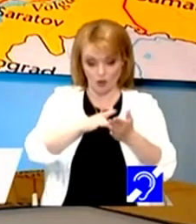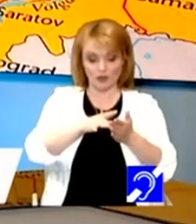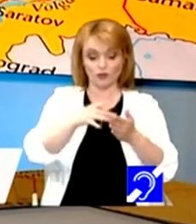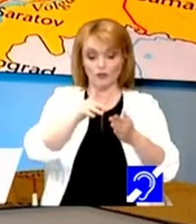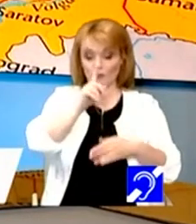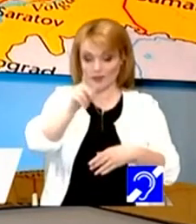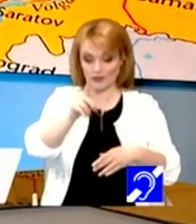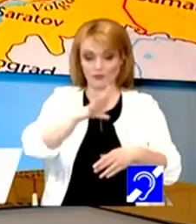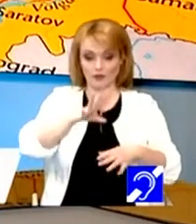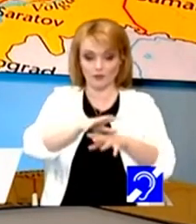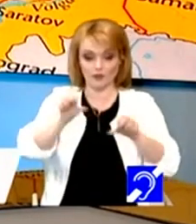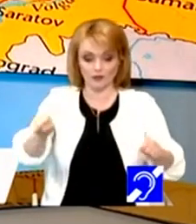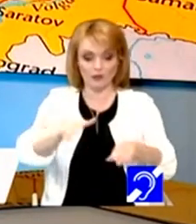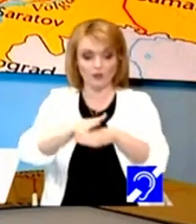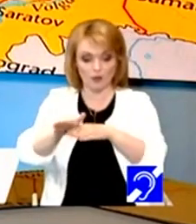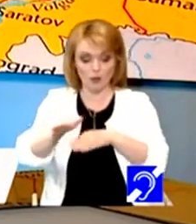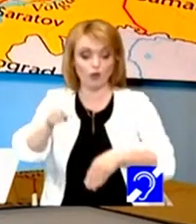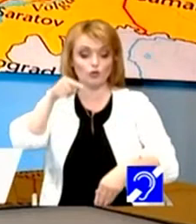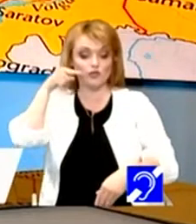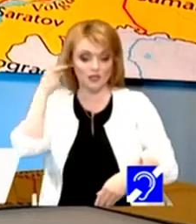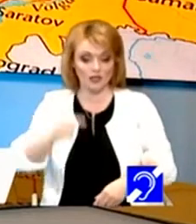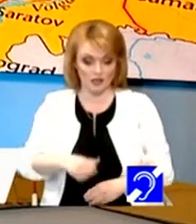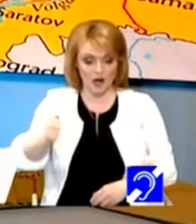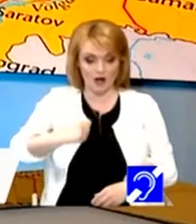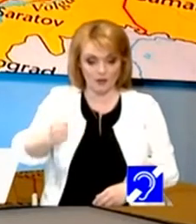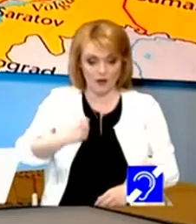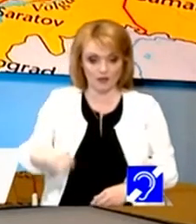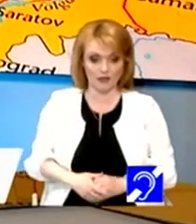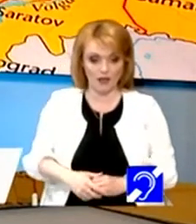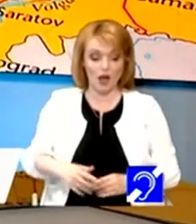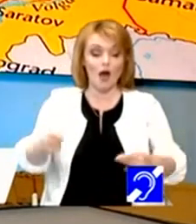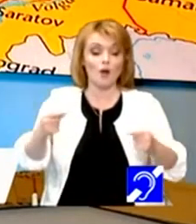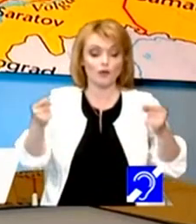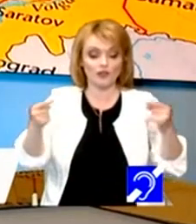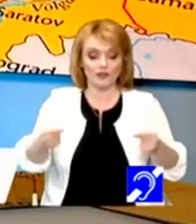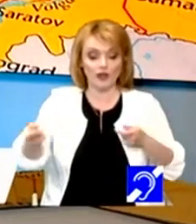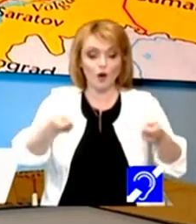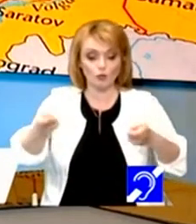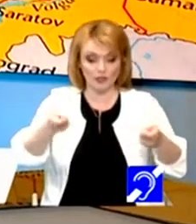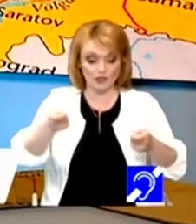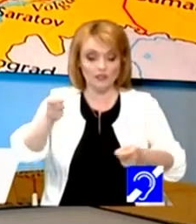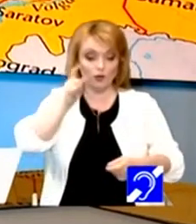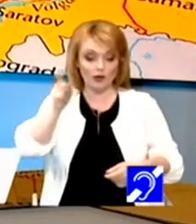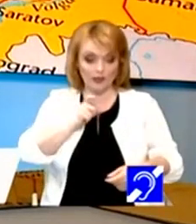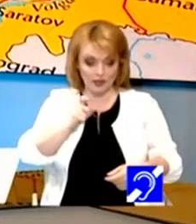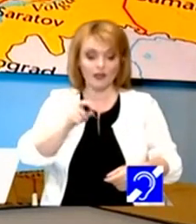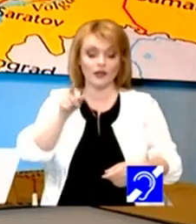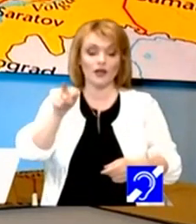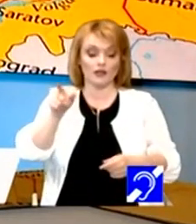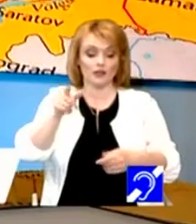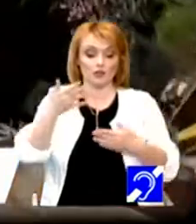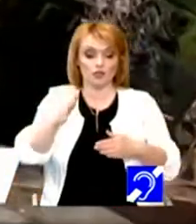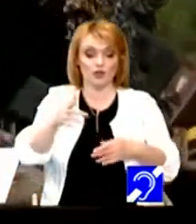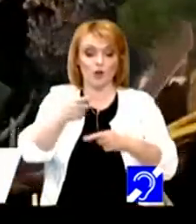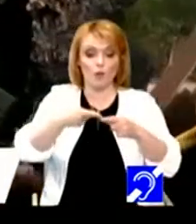Donbass. Potrivit guvernatorului regiunii, ucrainenii ar fi preluat controlul asupra unui sector din oraș și așteaptă